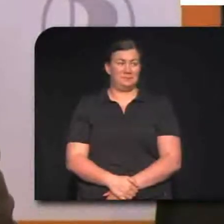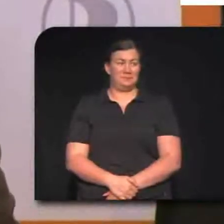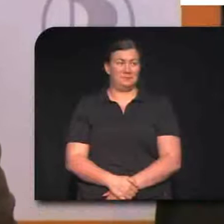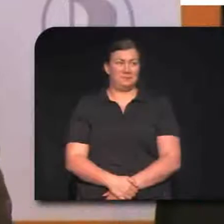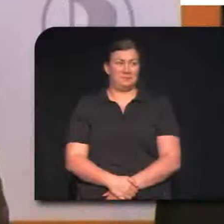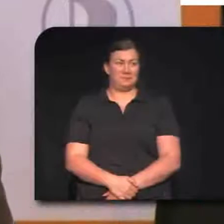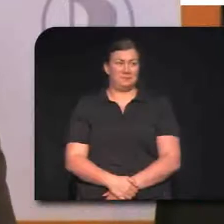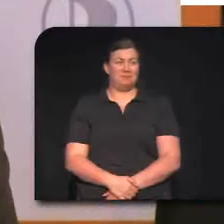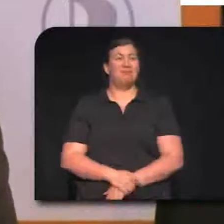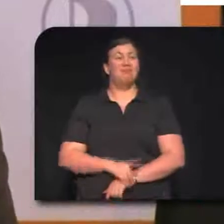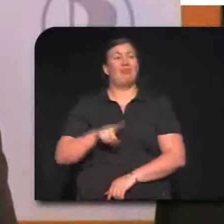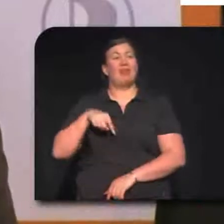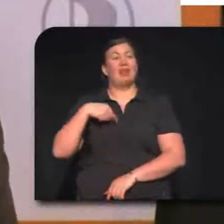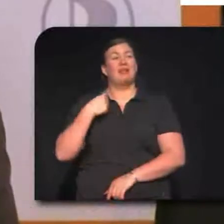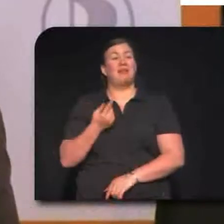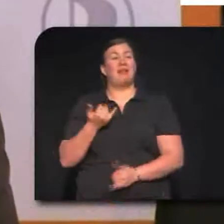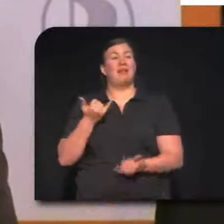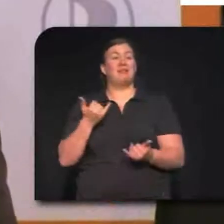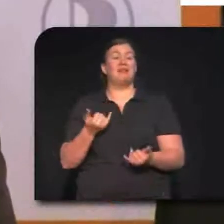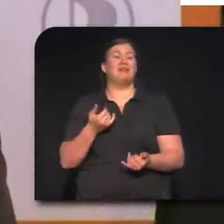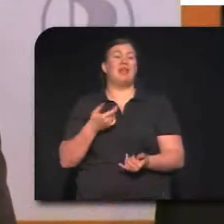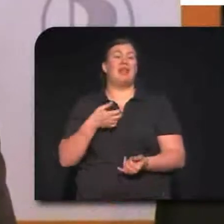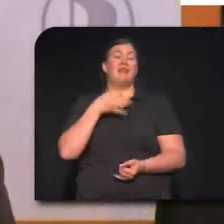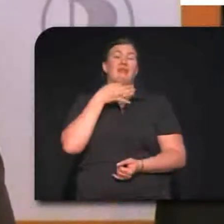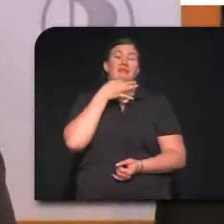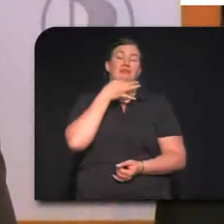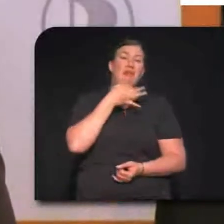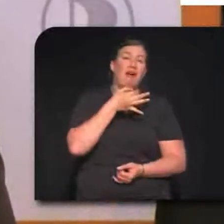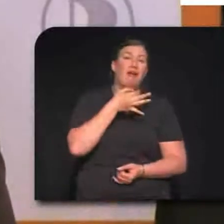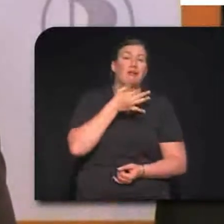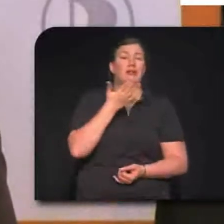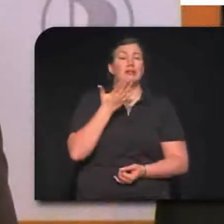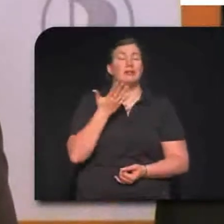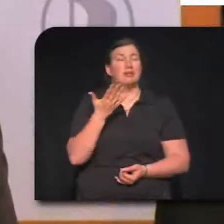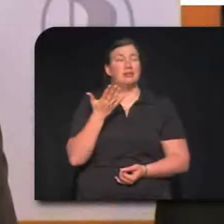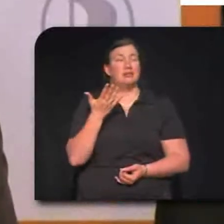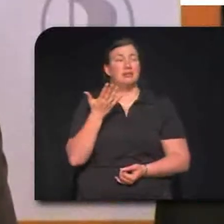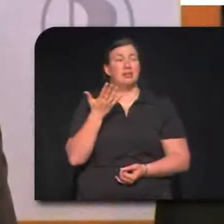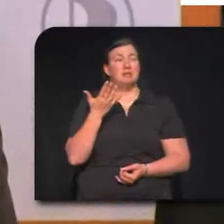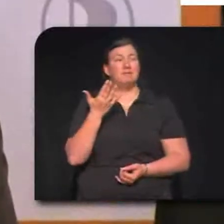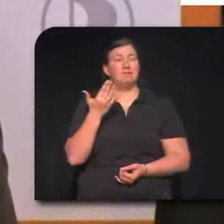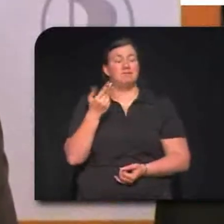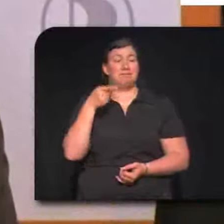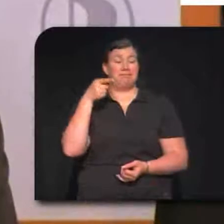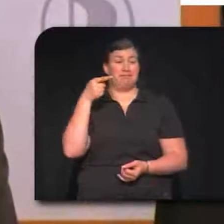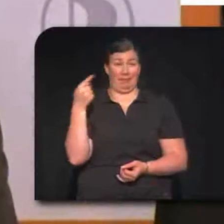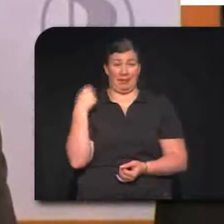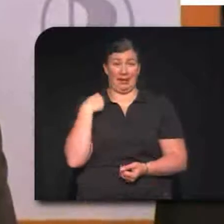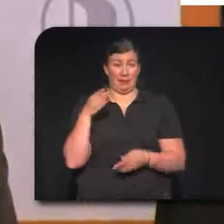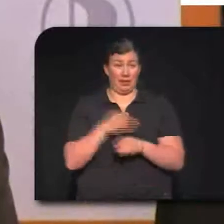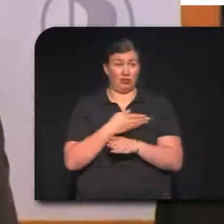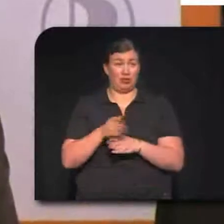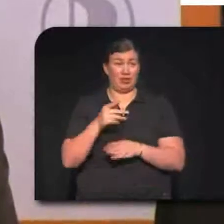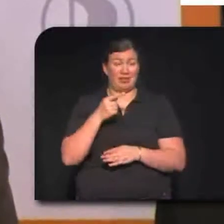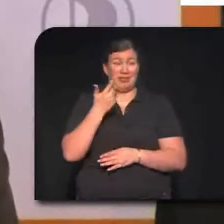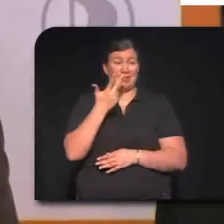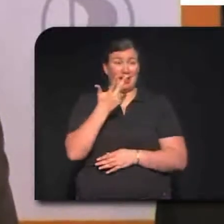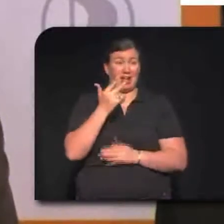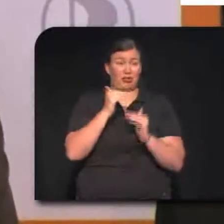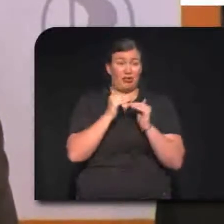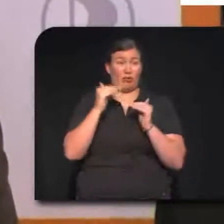dann folgt hier die Frage es ihr habt euch jetzt entschieden ein dreistufiges